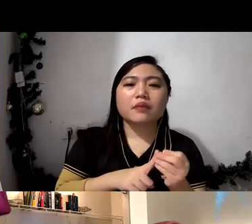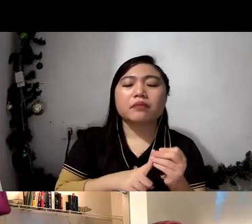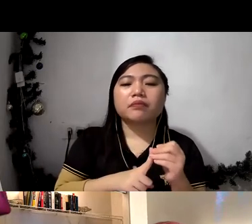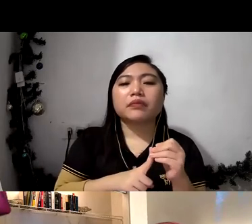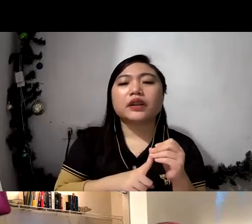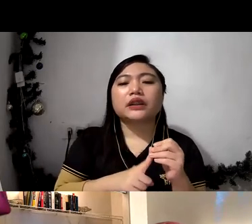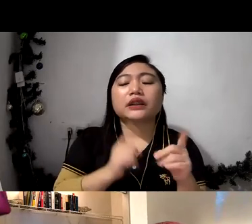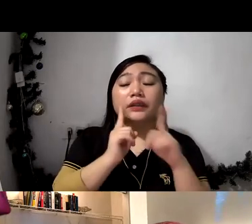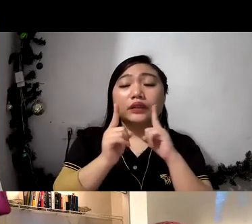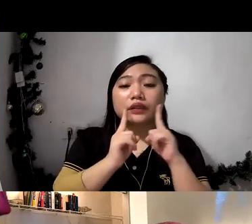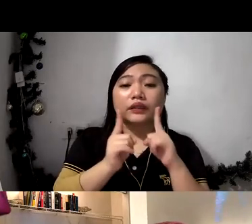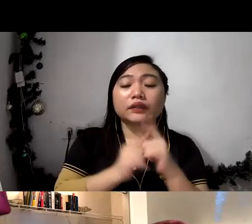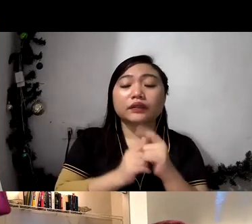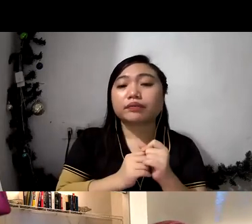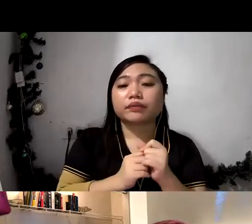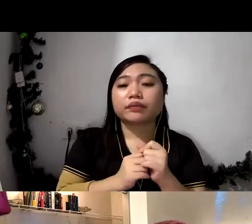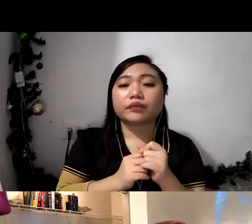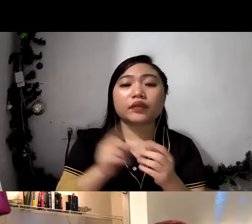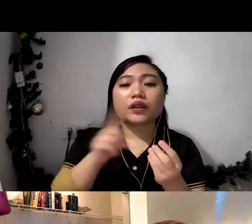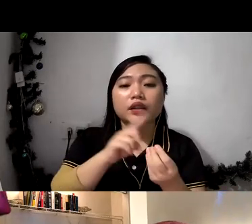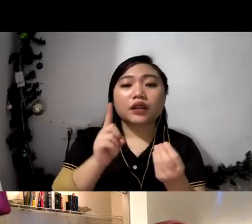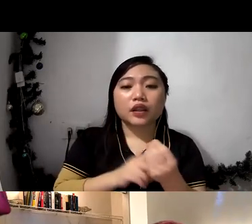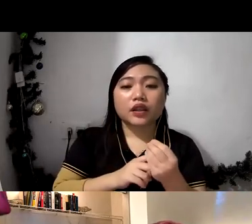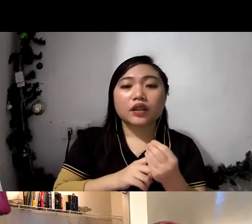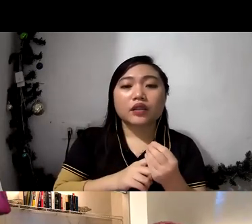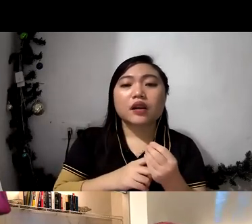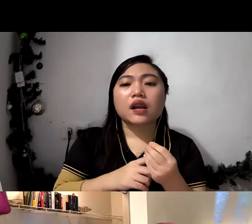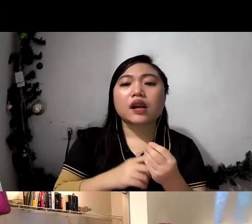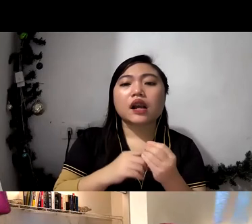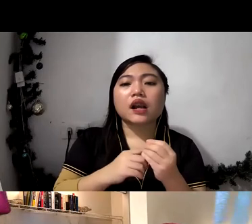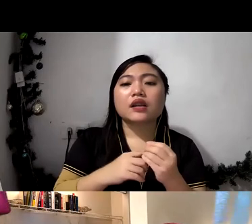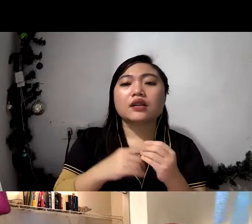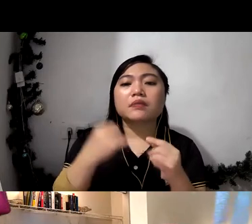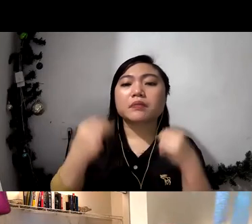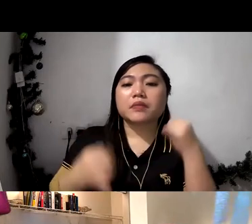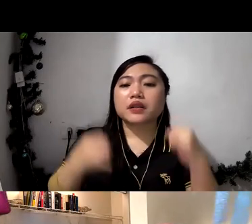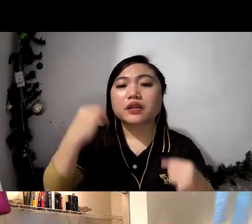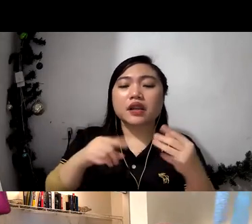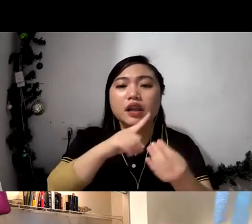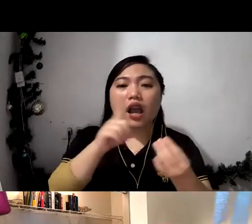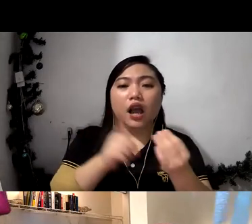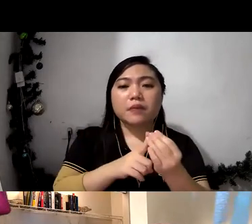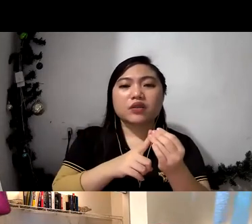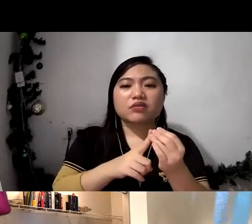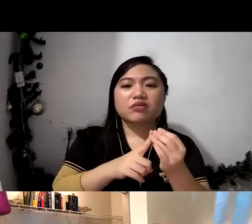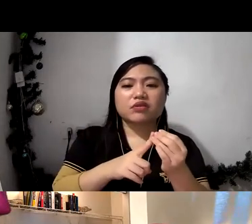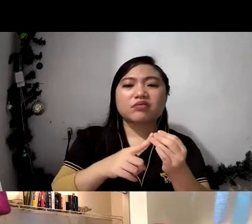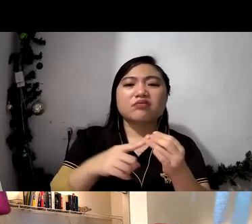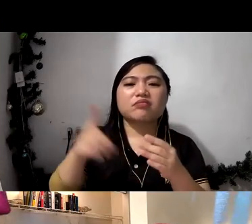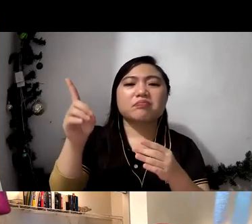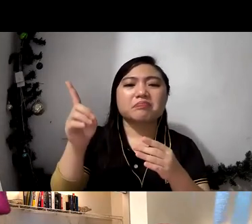importante maturuan sila. At kapag nag-a-access tayo sa justice when it comes to sexual harassment, no, yung mga ganong